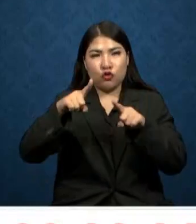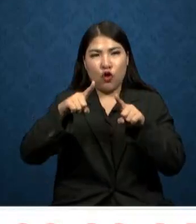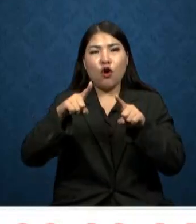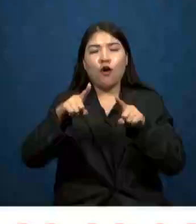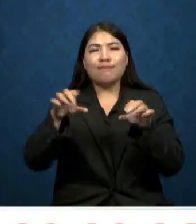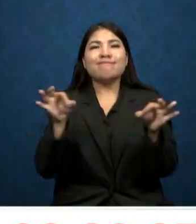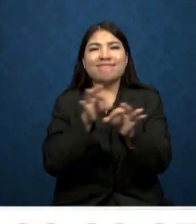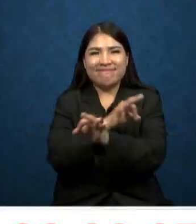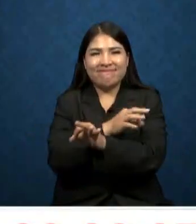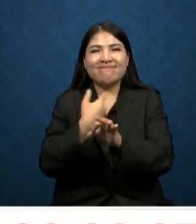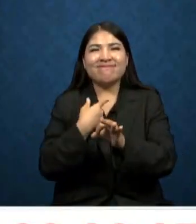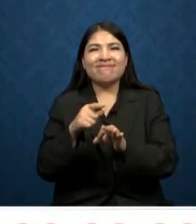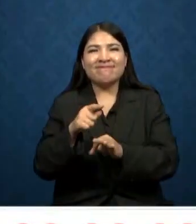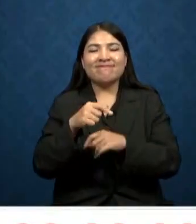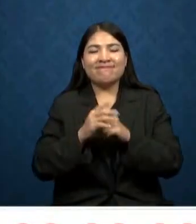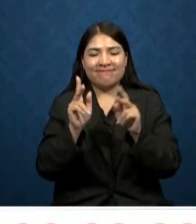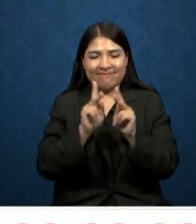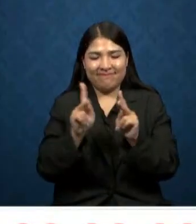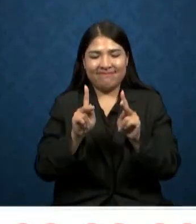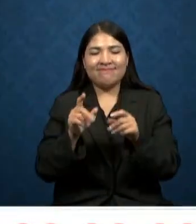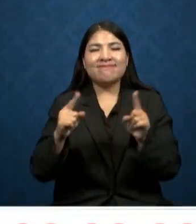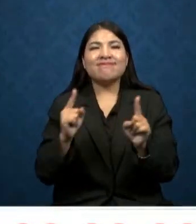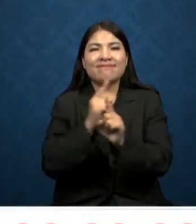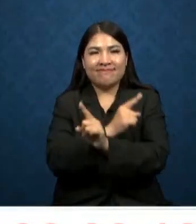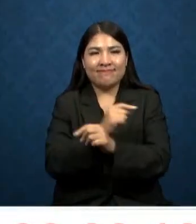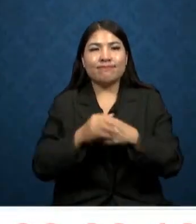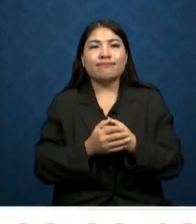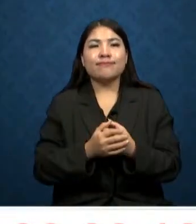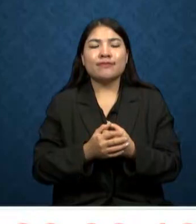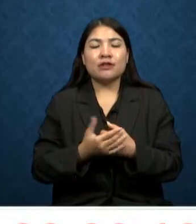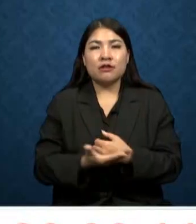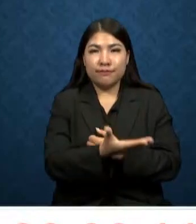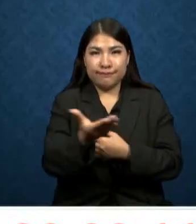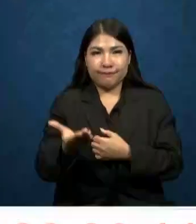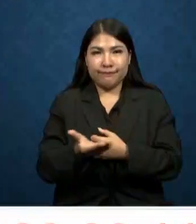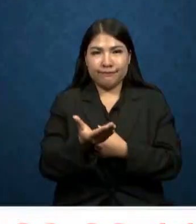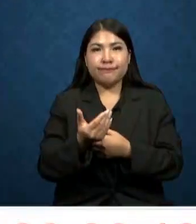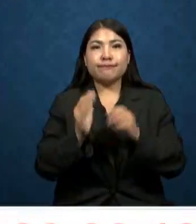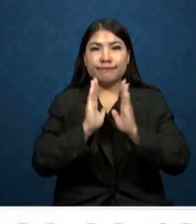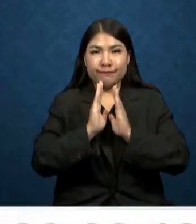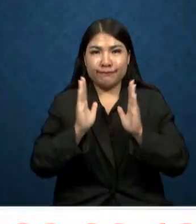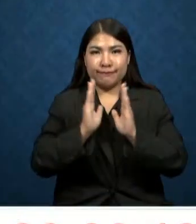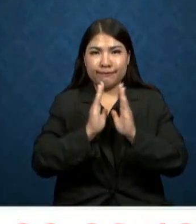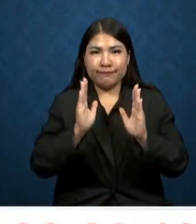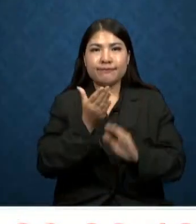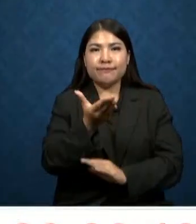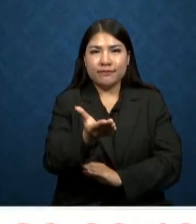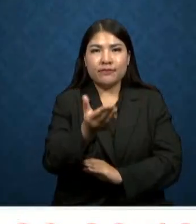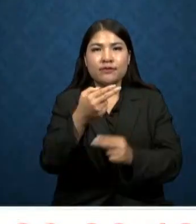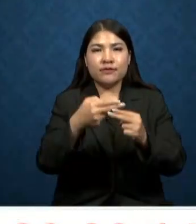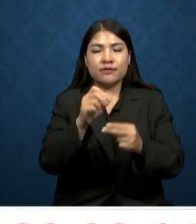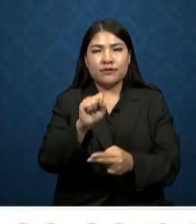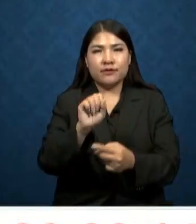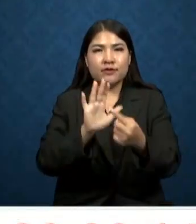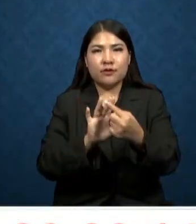คณะกรรมาธิการนะครับครับก่อนอื่นก็ต้องขอขอบคุณท่านท่านสุรเดช